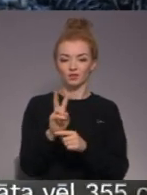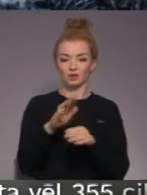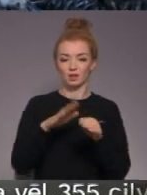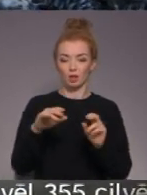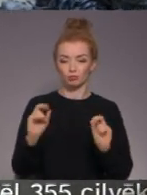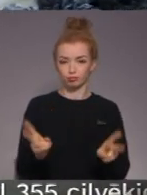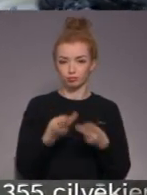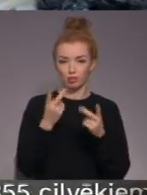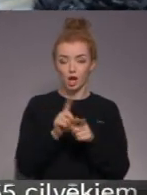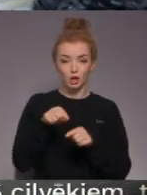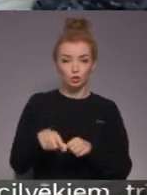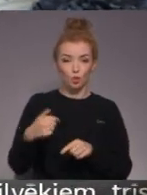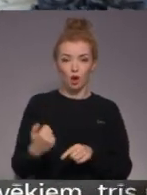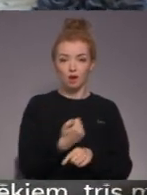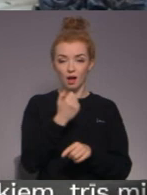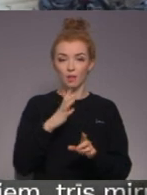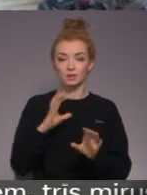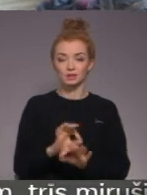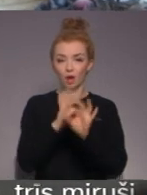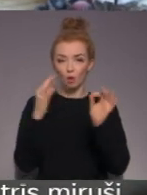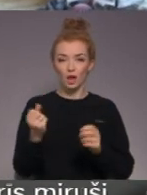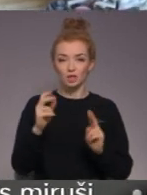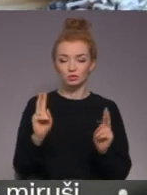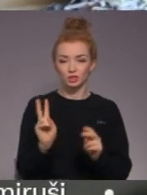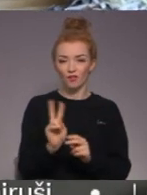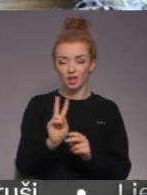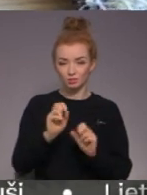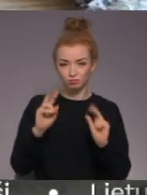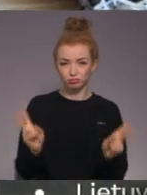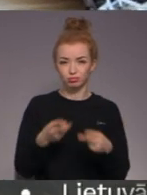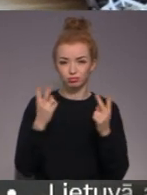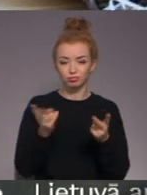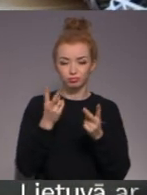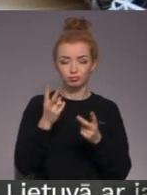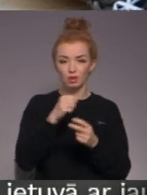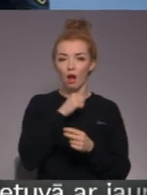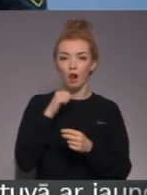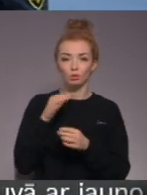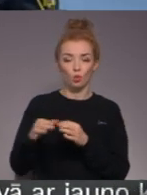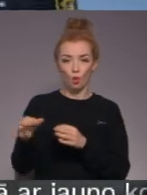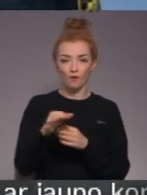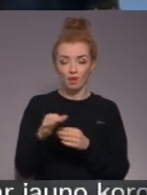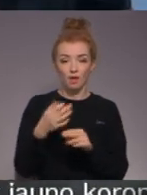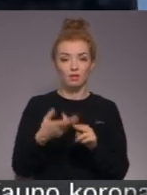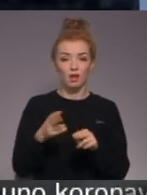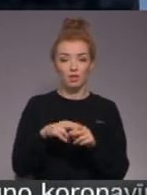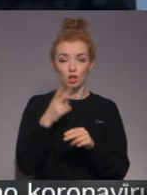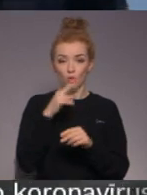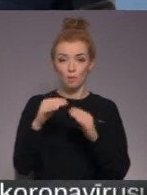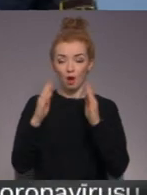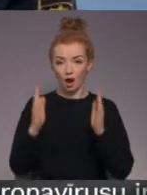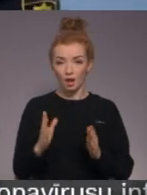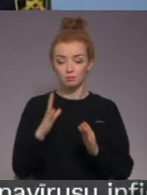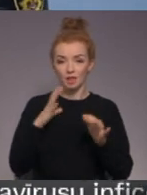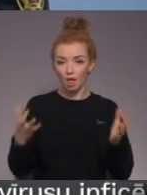šis gads ugunsdzēsējiem iesākās ar sveces izraisīta ugunsgrēka dzēšanu Talsu novadā. Tādēļ no dzīvojamās mājas